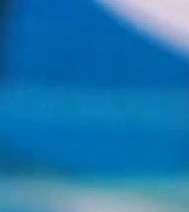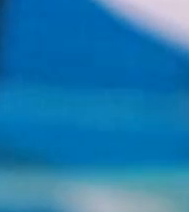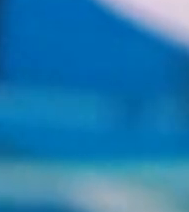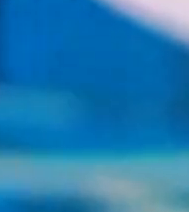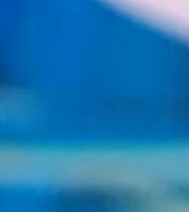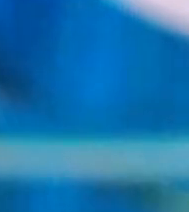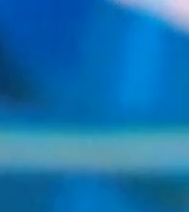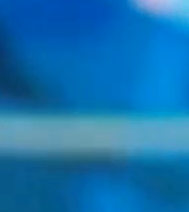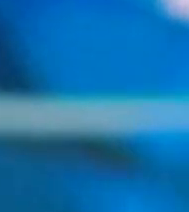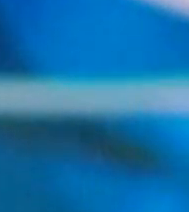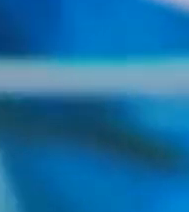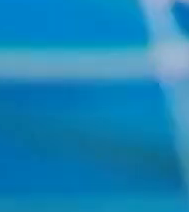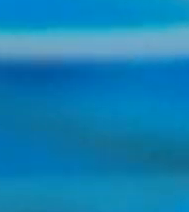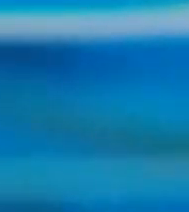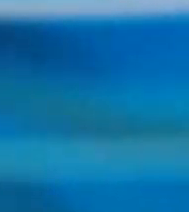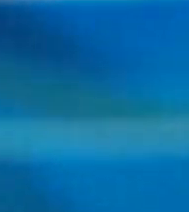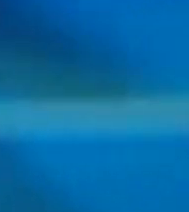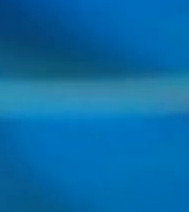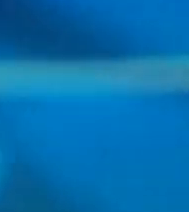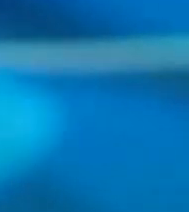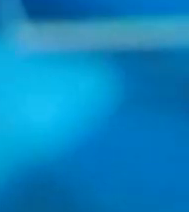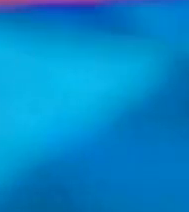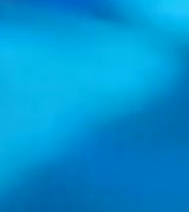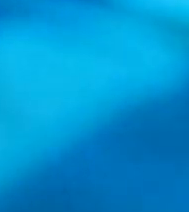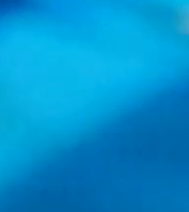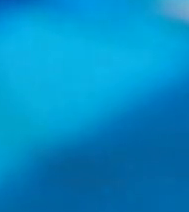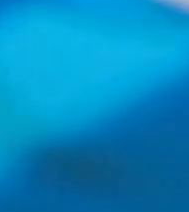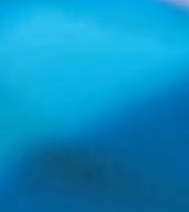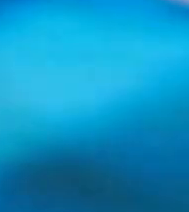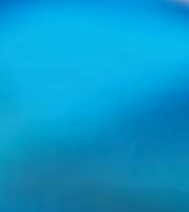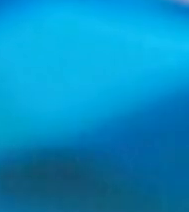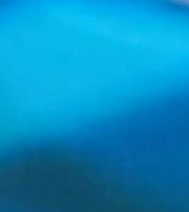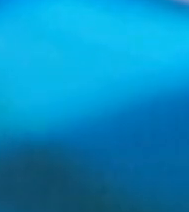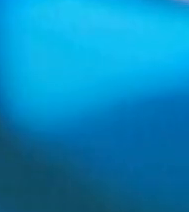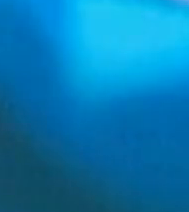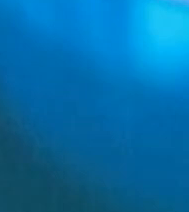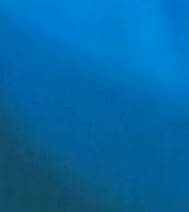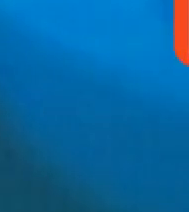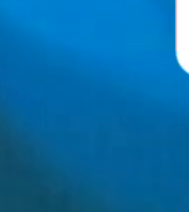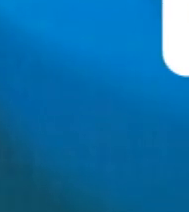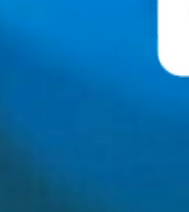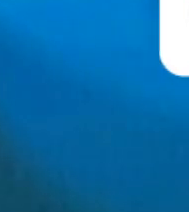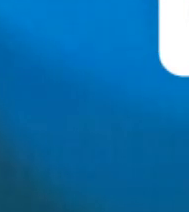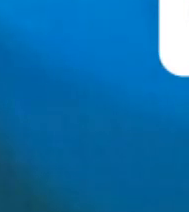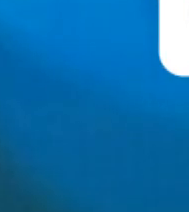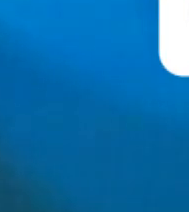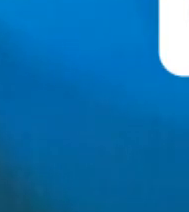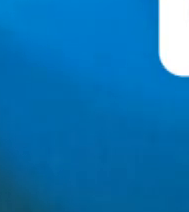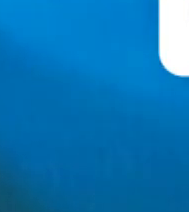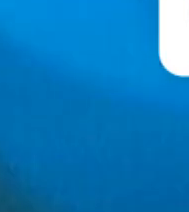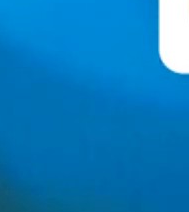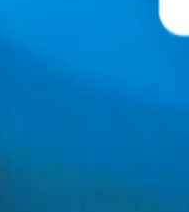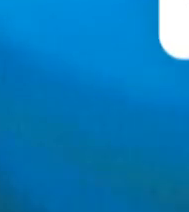нужно знать Подписывайтесь ставьте лайки оставляйте комментарии и непременно жмите на колокольчик Когда нужна